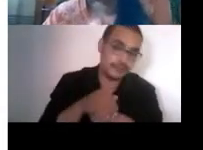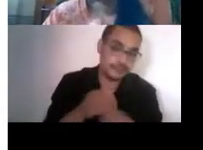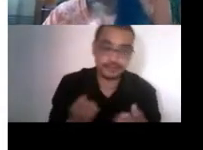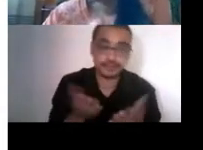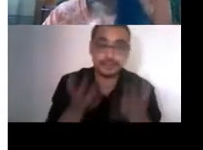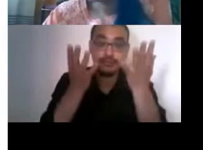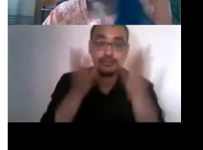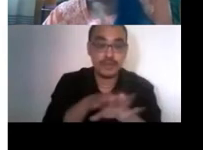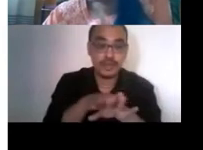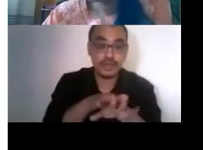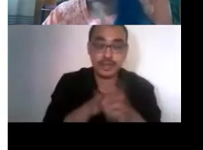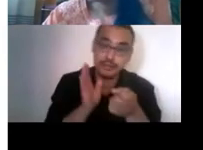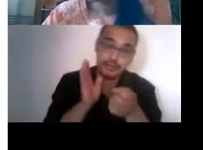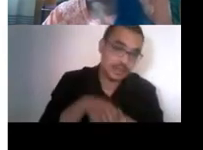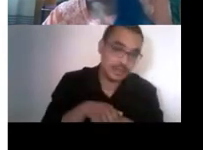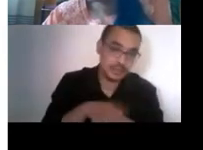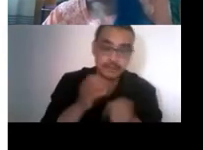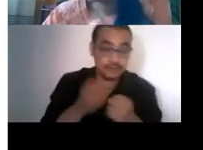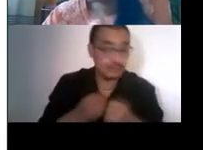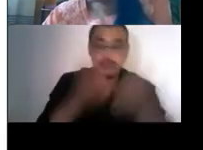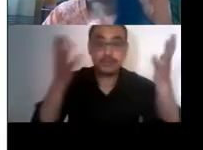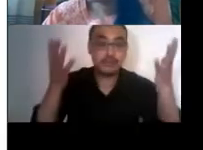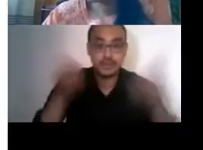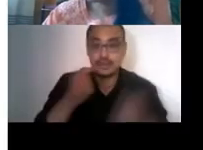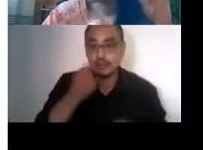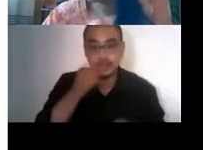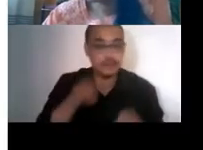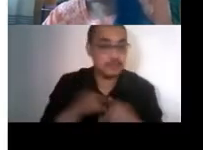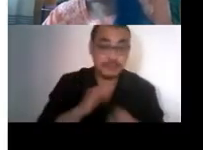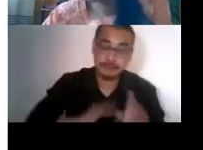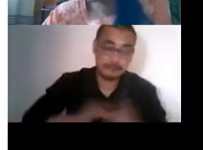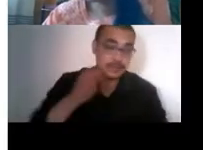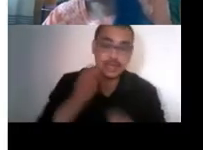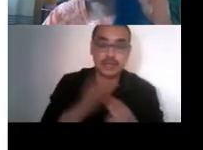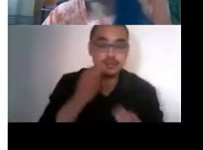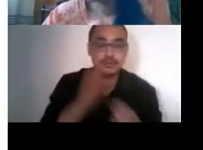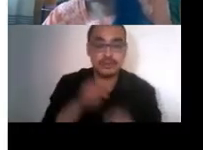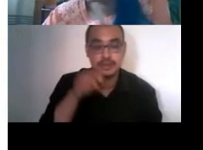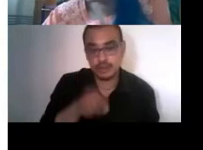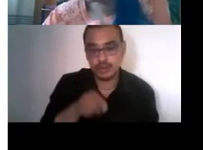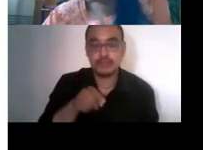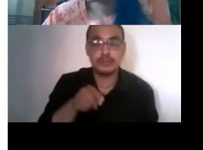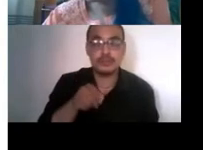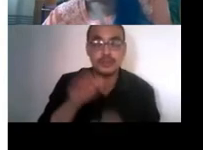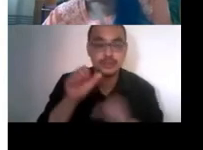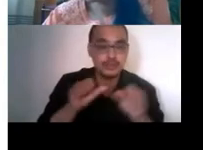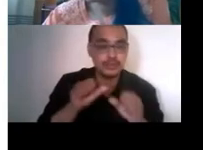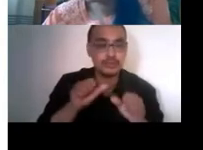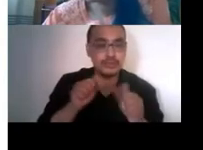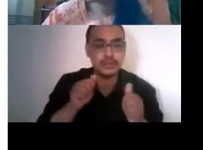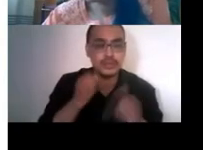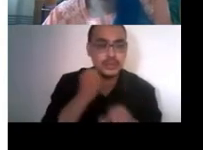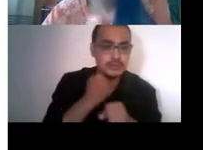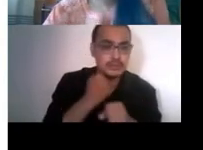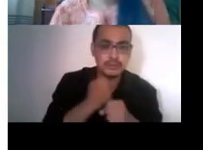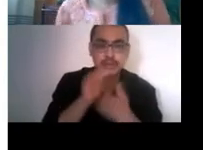भएपछि त्यहाँनिर विस्फोट हुन्छ नि महिला पनि रियाक्ट गर्नु लाग्यो किनभने यो यो यो जुन प्रतिक्रियाहरू छ पुरुषलाई मात्र आउने होइन नि त